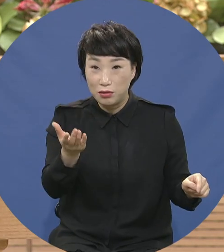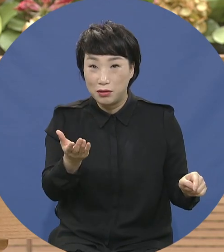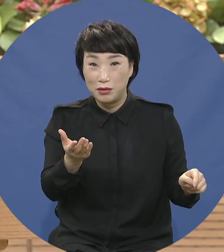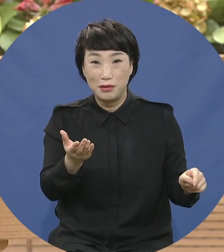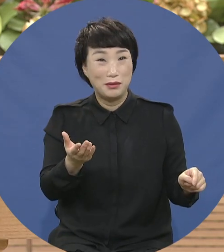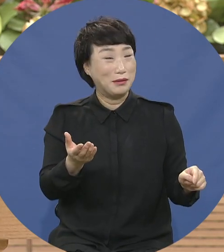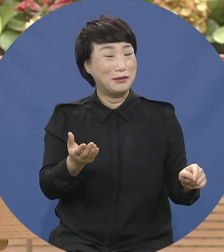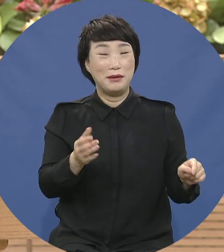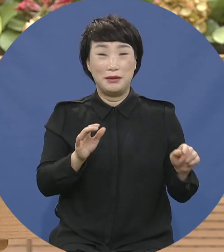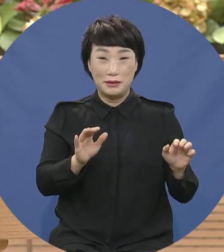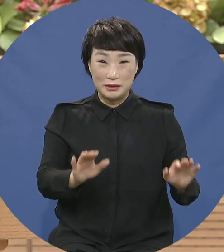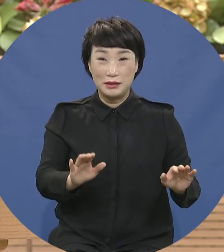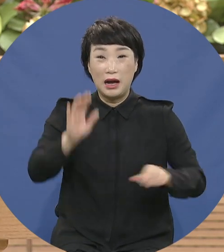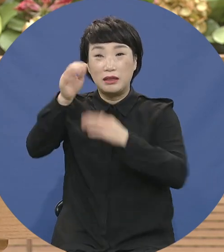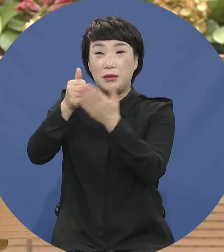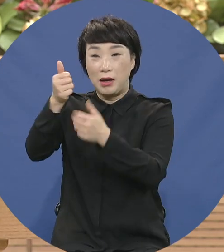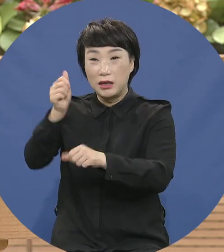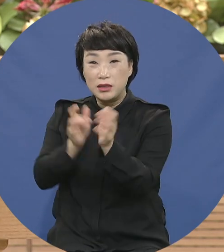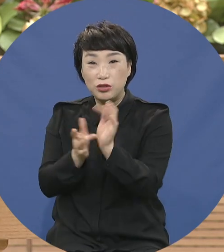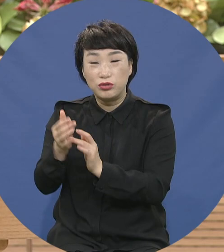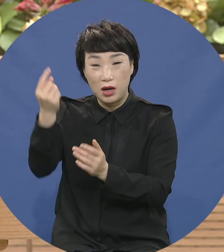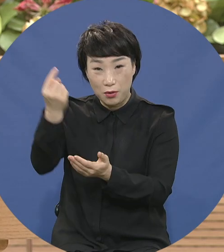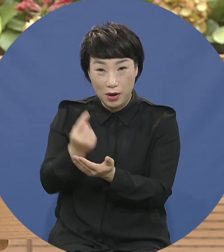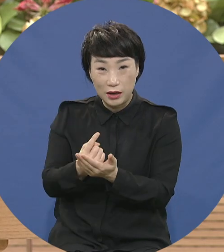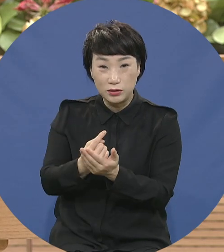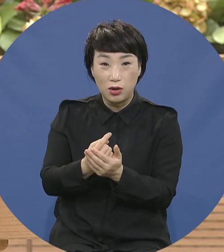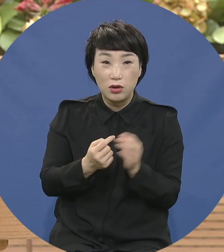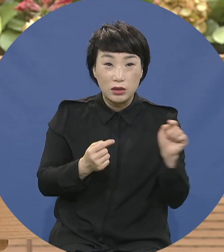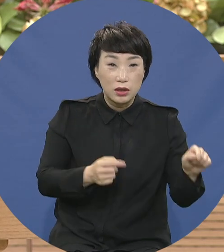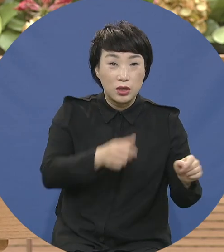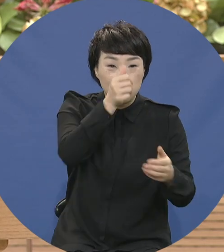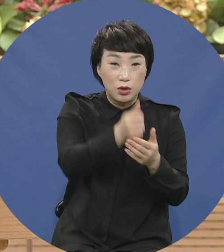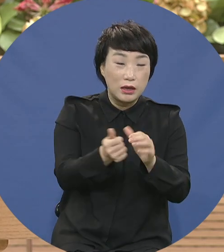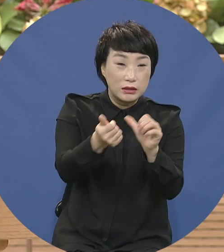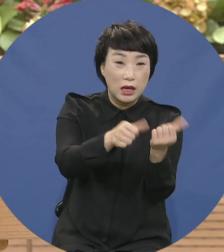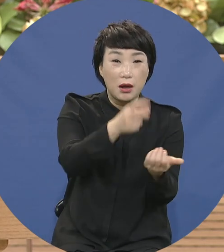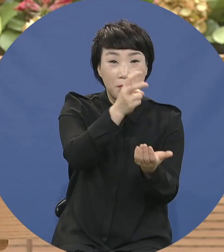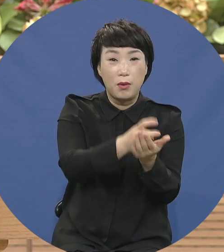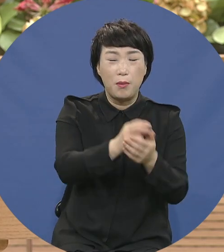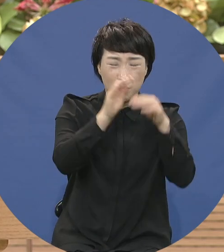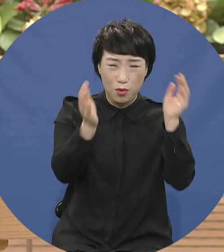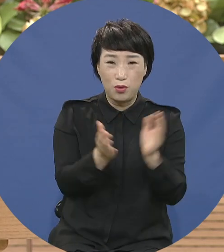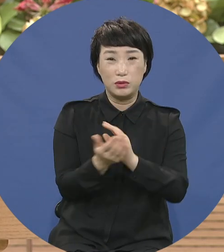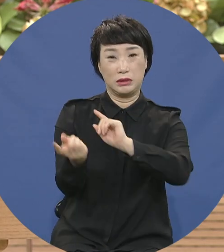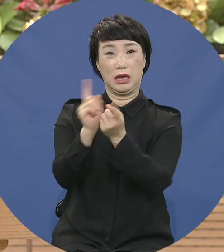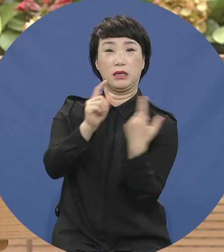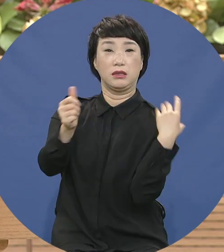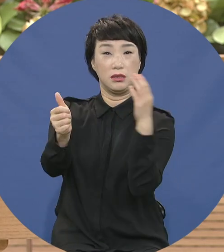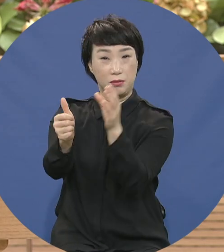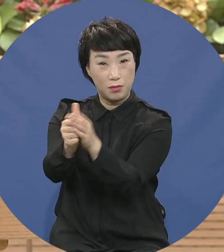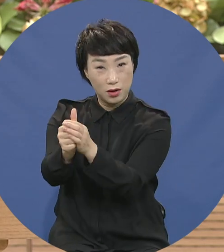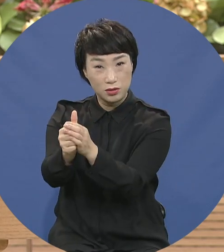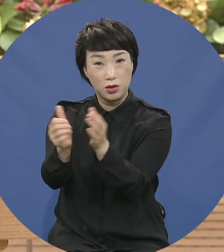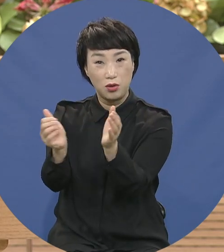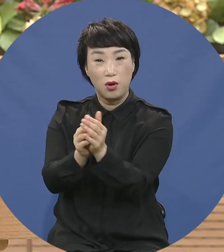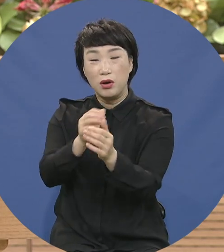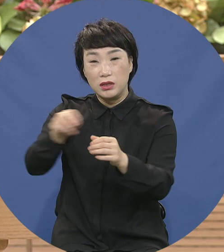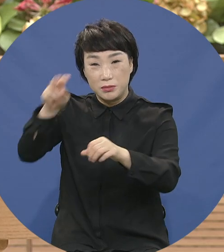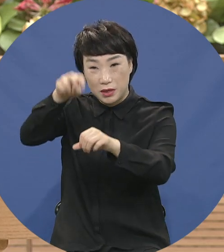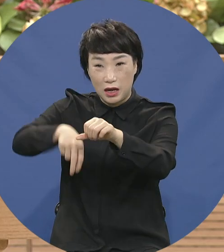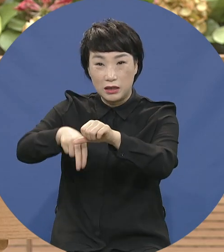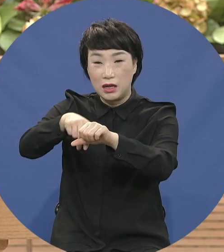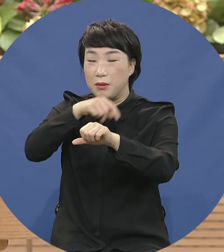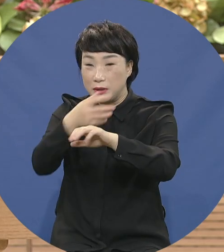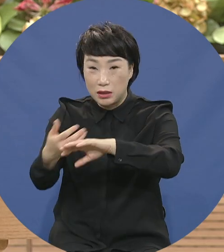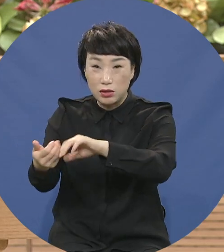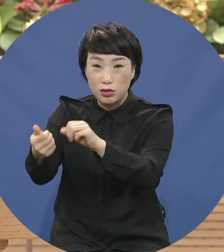했는데, 하나님의 아들이 죄와 사망의 법을 짊어지고 십자가에서